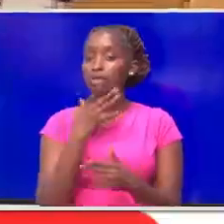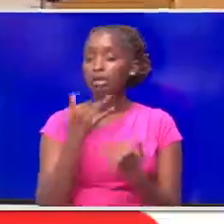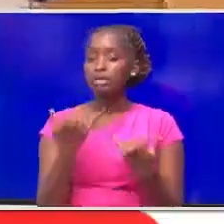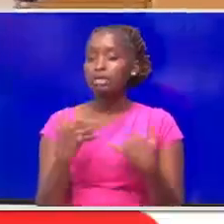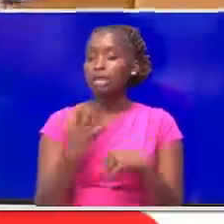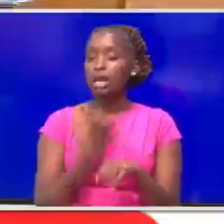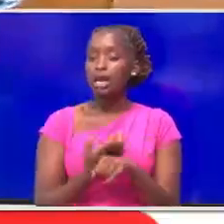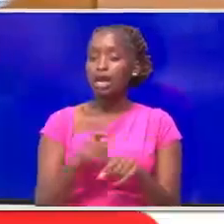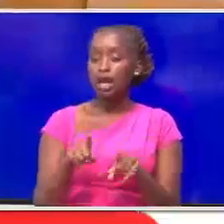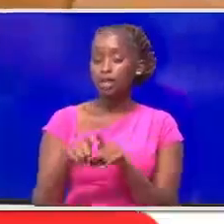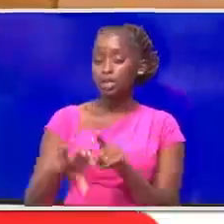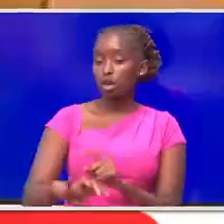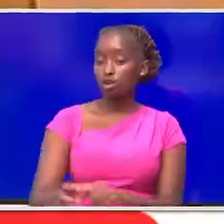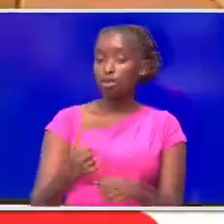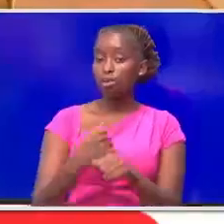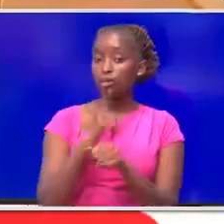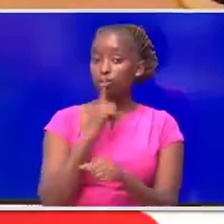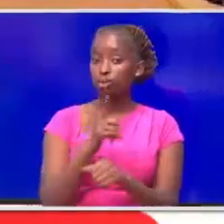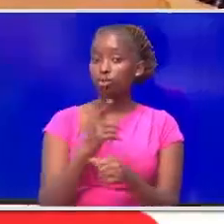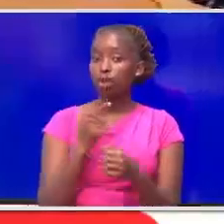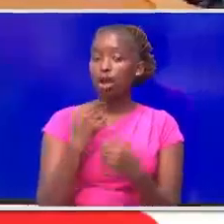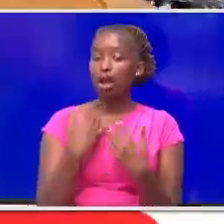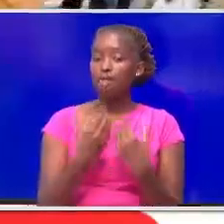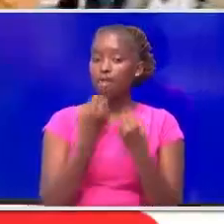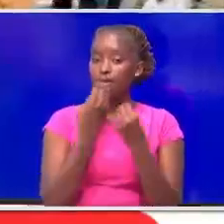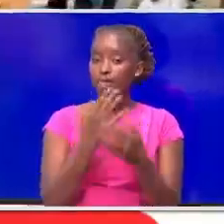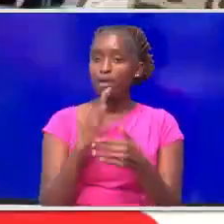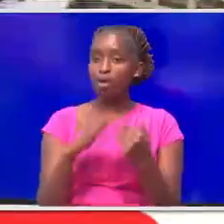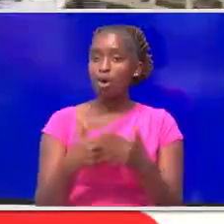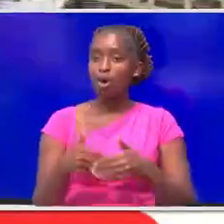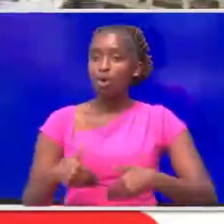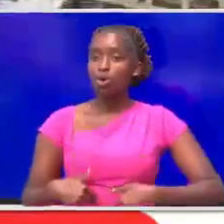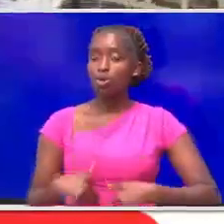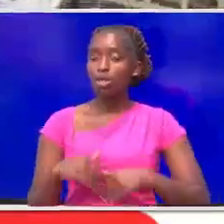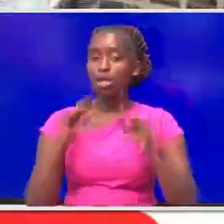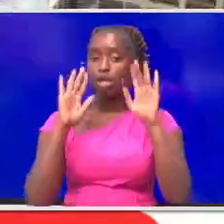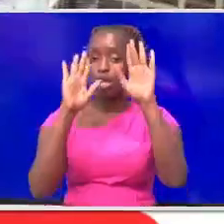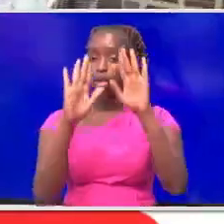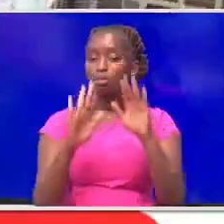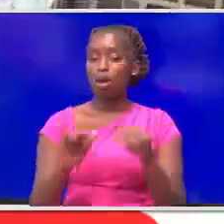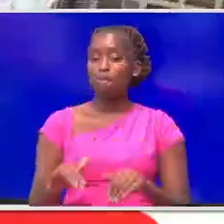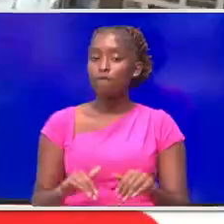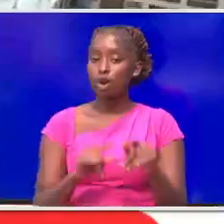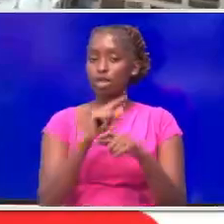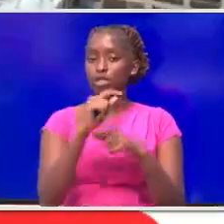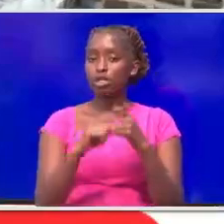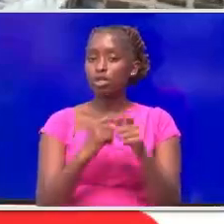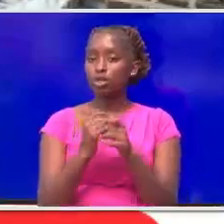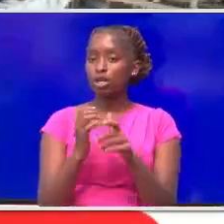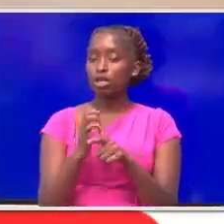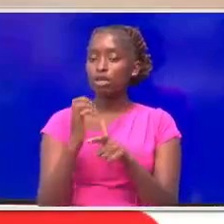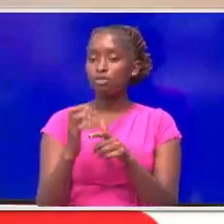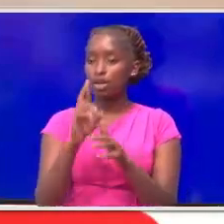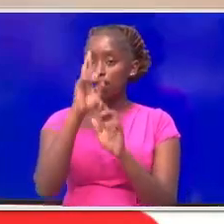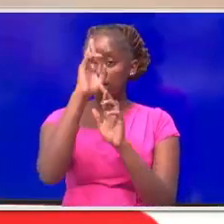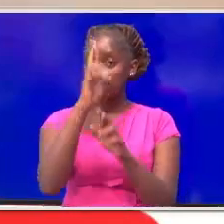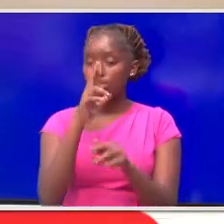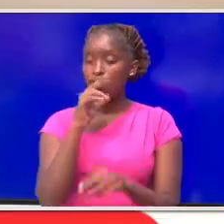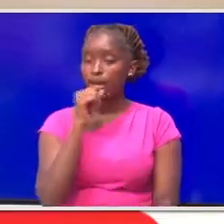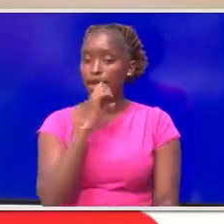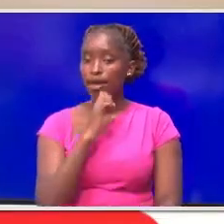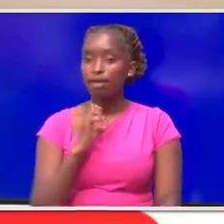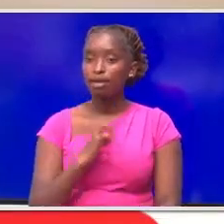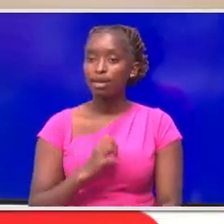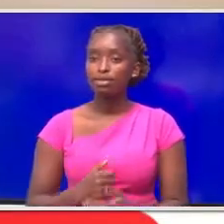kama kaunti kuhakikisha kuwa wamefahamisha vijana kuhusu umuhimu kufuata tamaduni na kuheshimu wazee. Government has